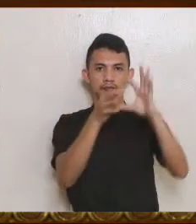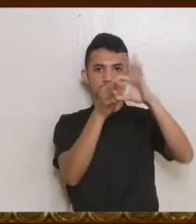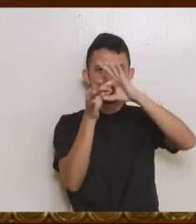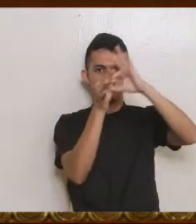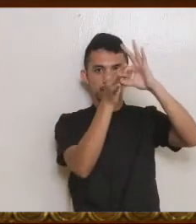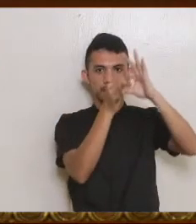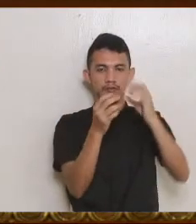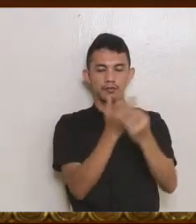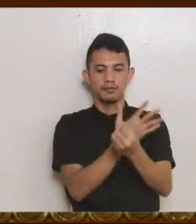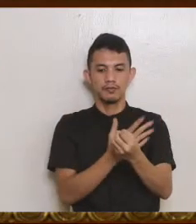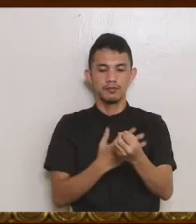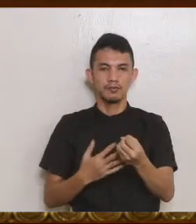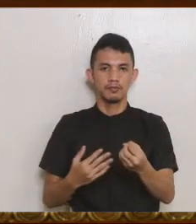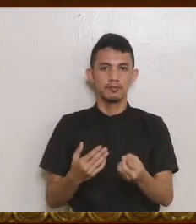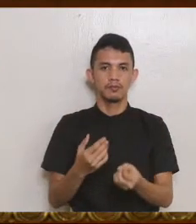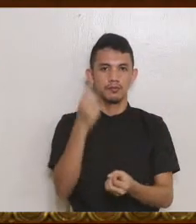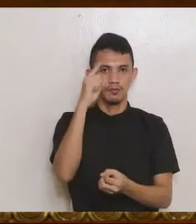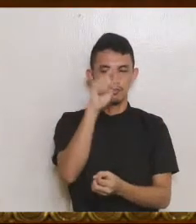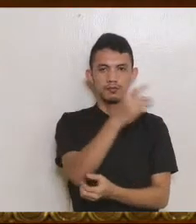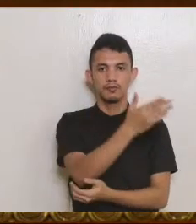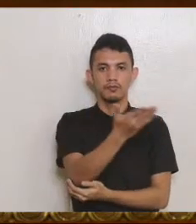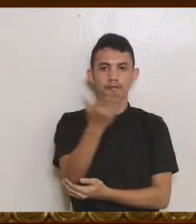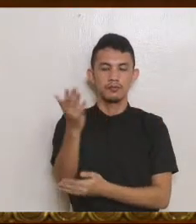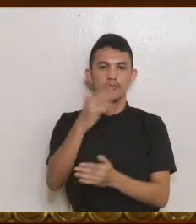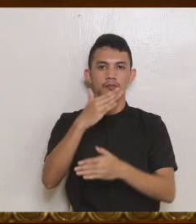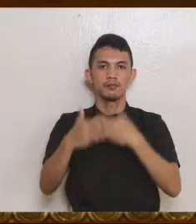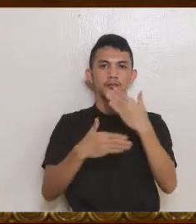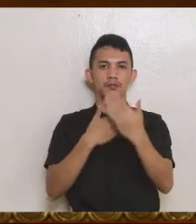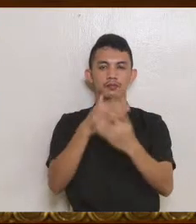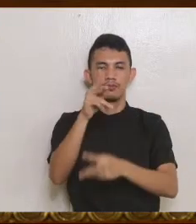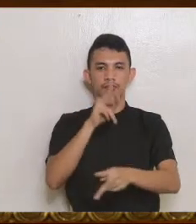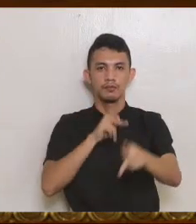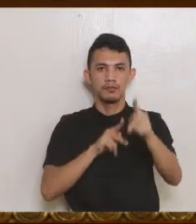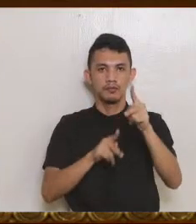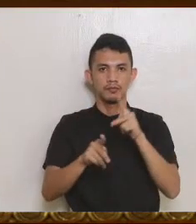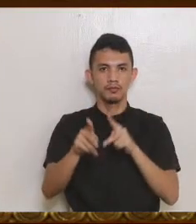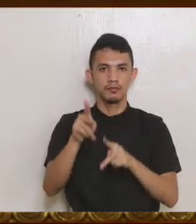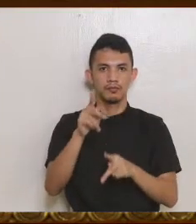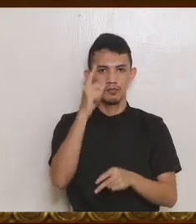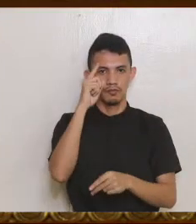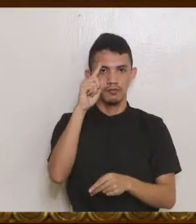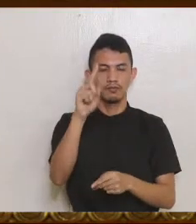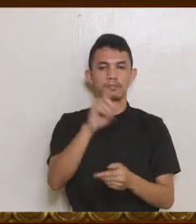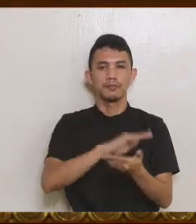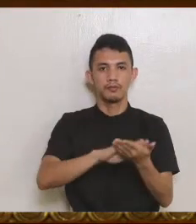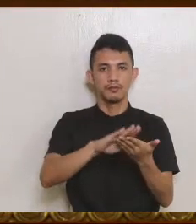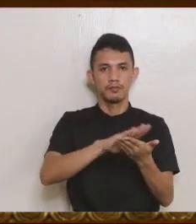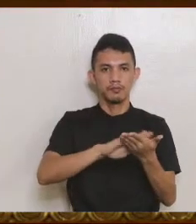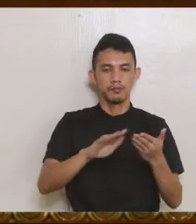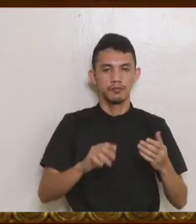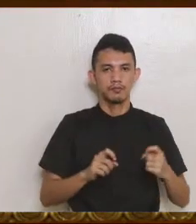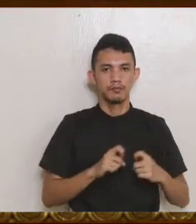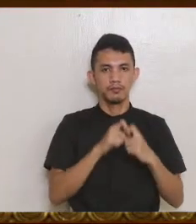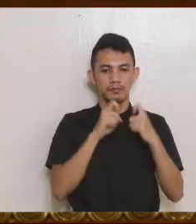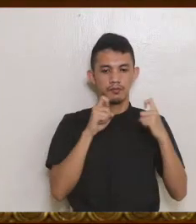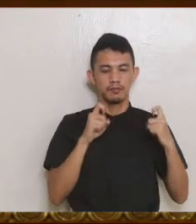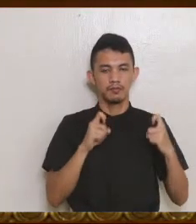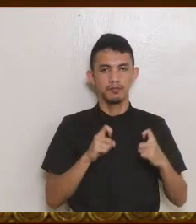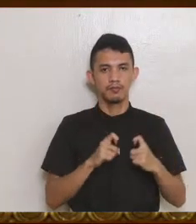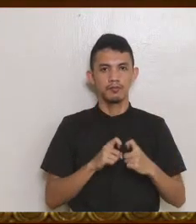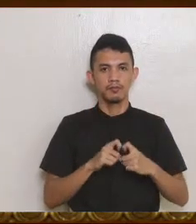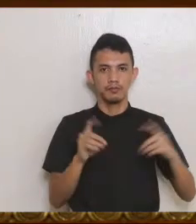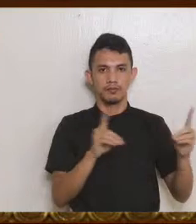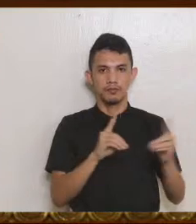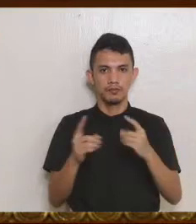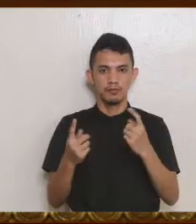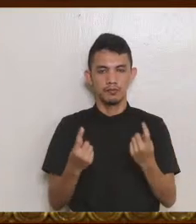lang kaninyo ug alang sa tanang mga tao aron mga sala mapasaylo.